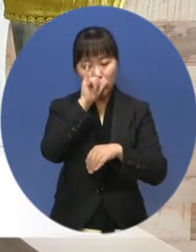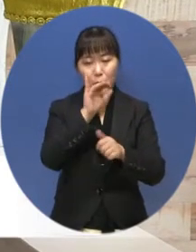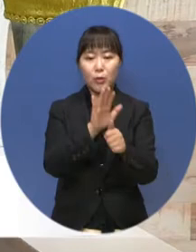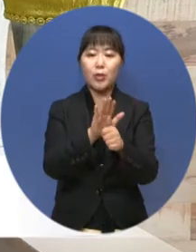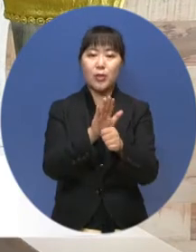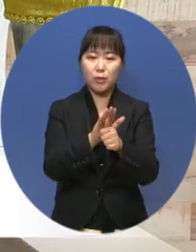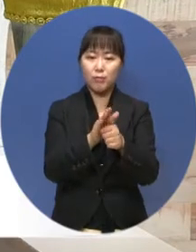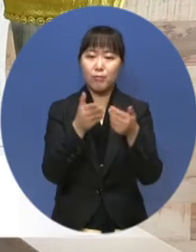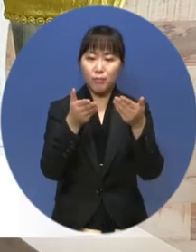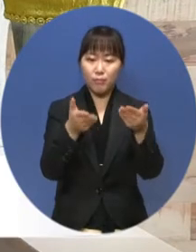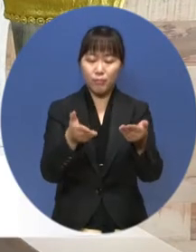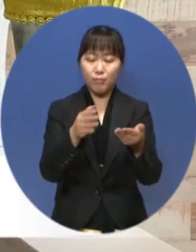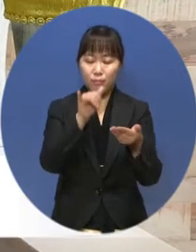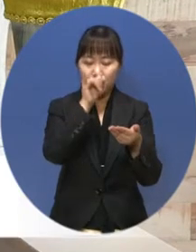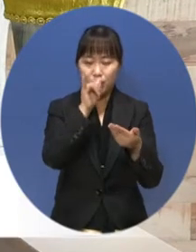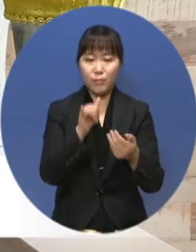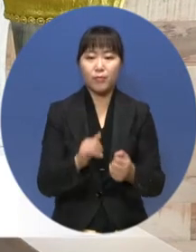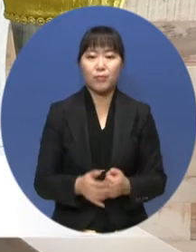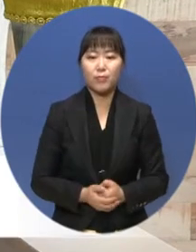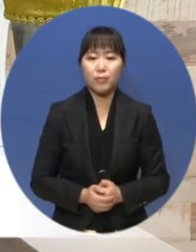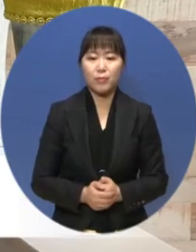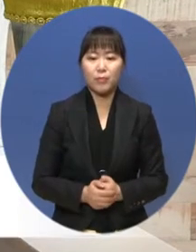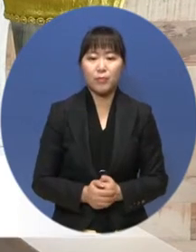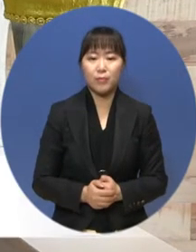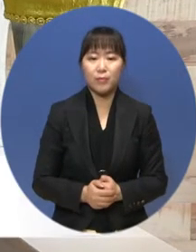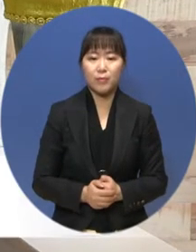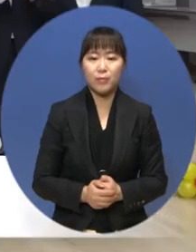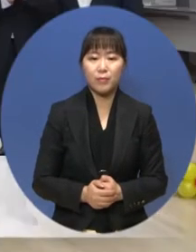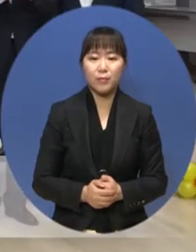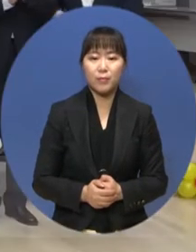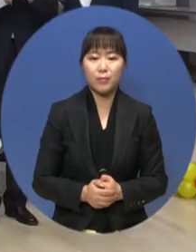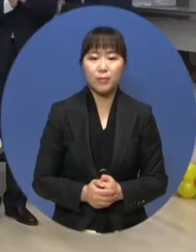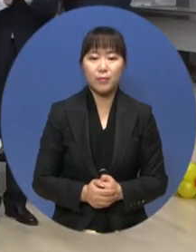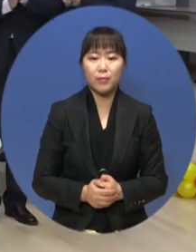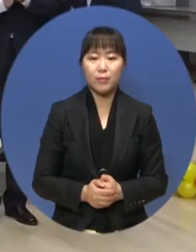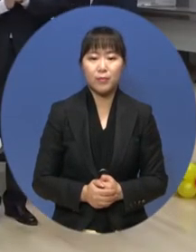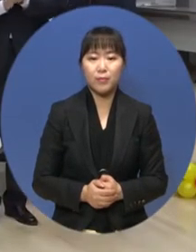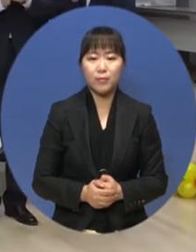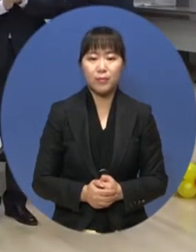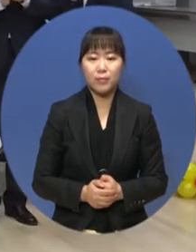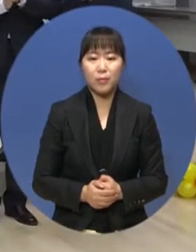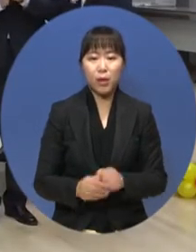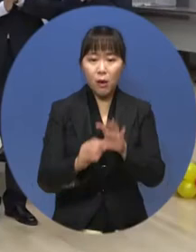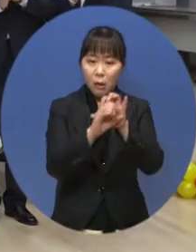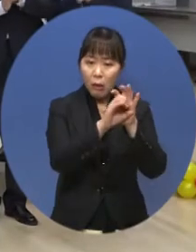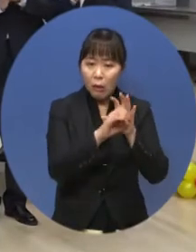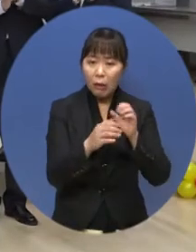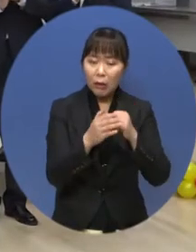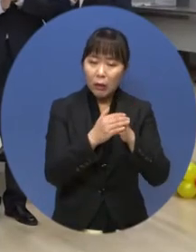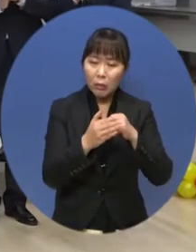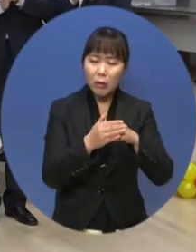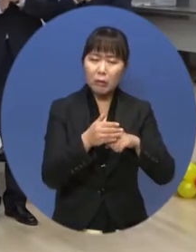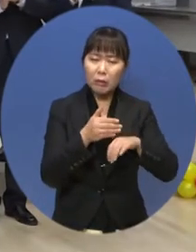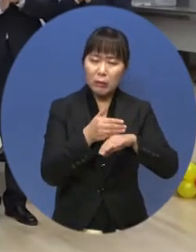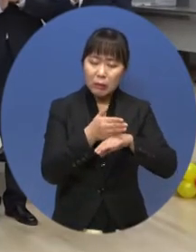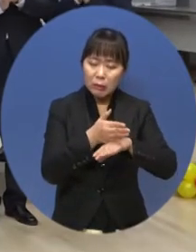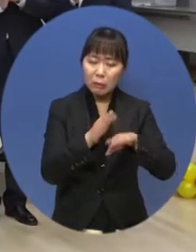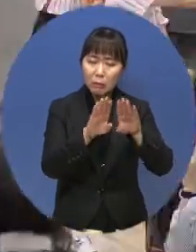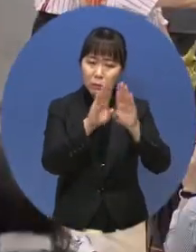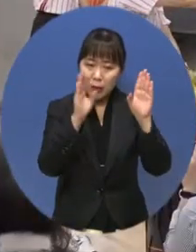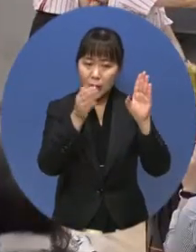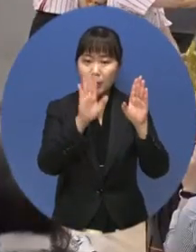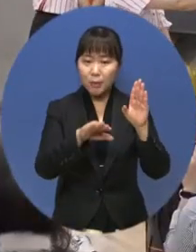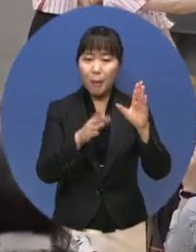있도록 그런 기능도 이곳에서 해주고 있습니다. 코로나19로 뒤늦은 개관식에